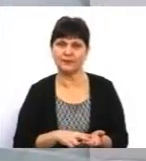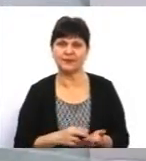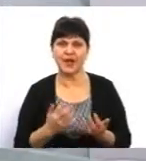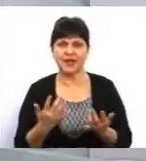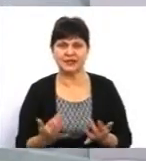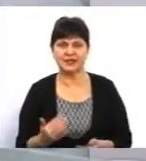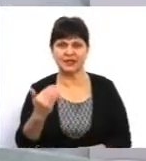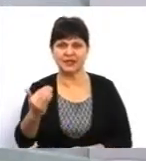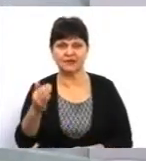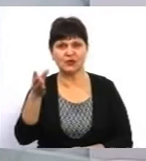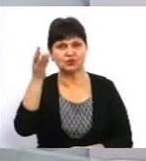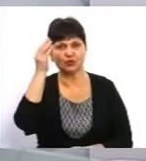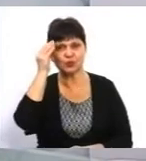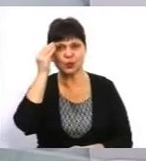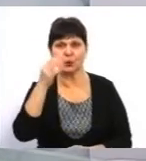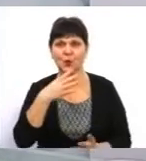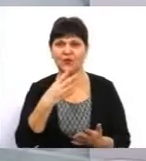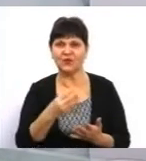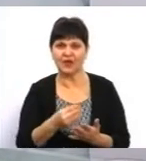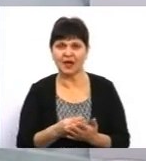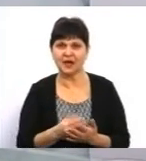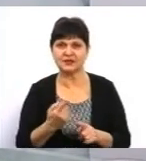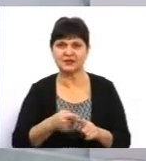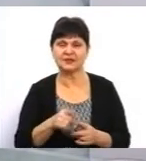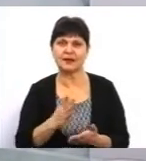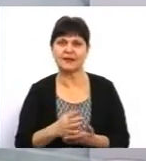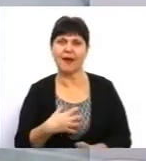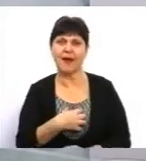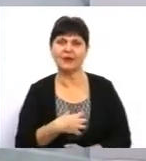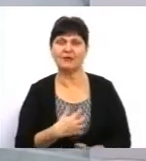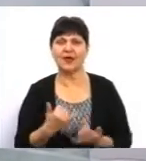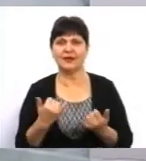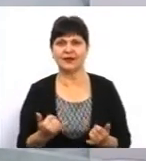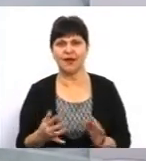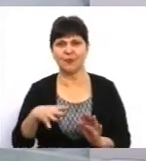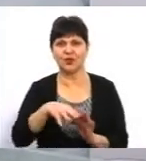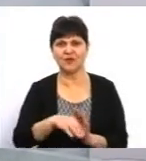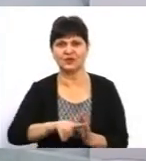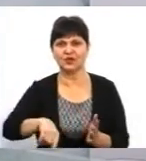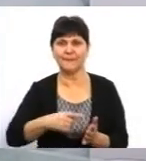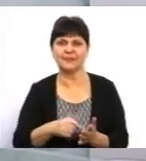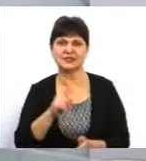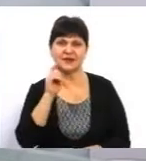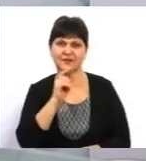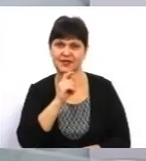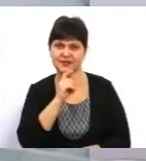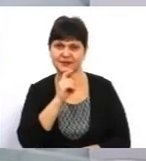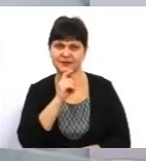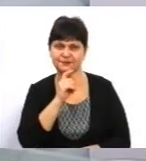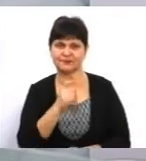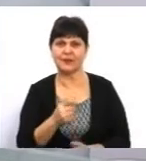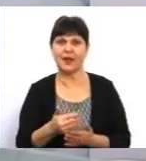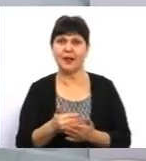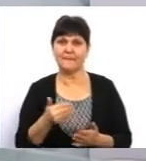саме вашу власну думку, це є актуальним для запровадження міста Вінниці? І ось перед етером ми з вами